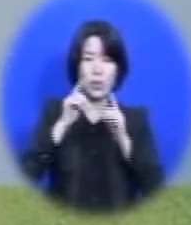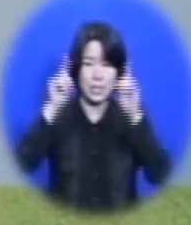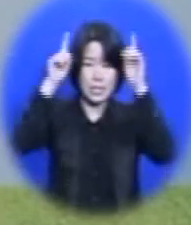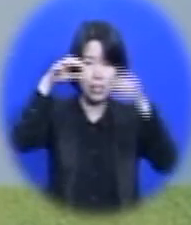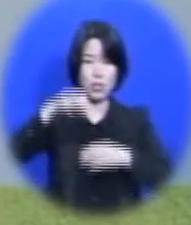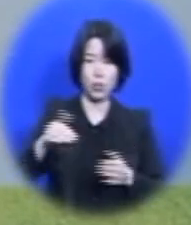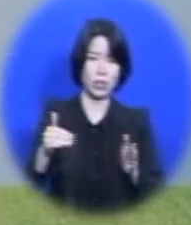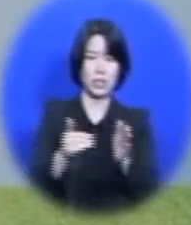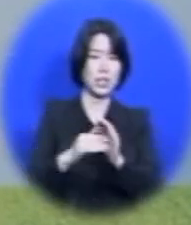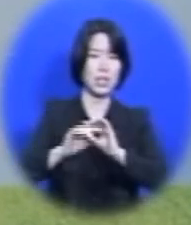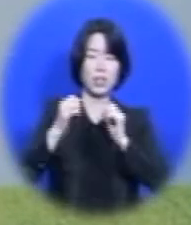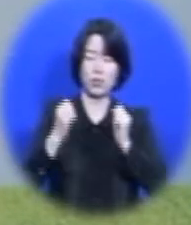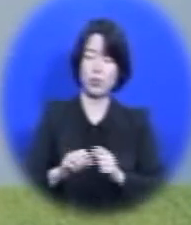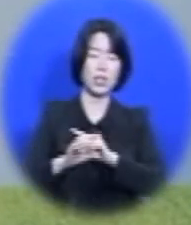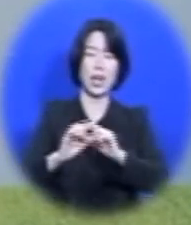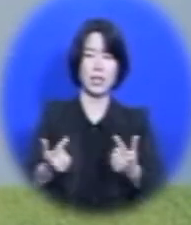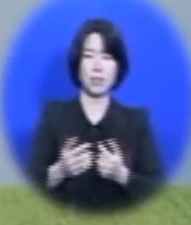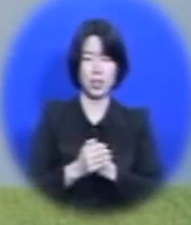존재가 아닙니다.